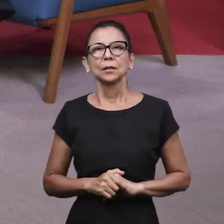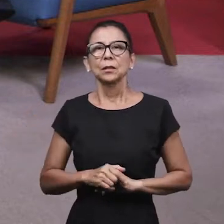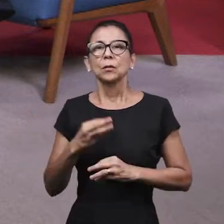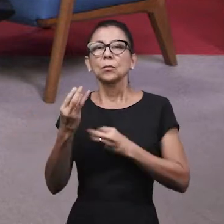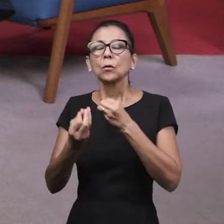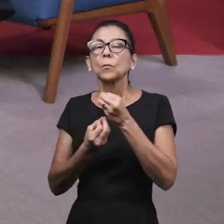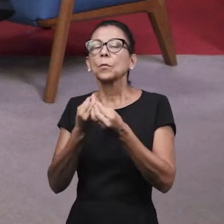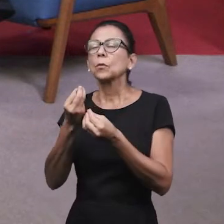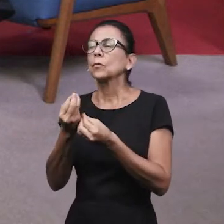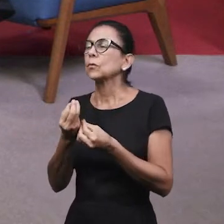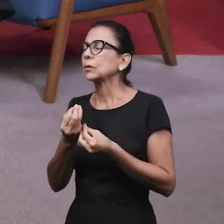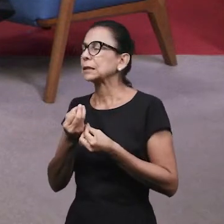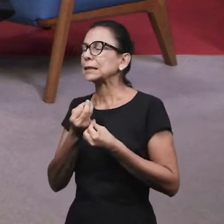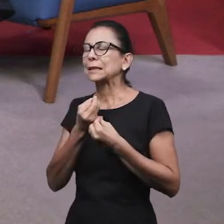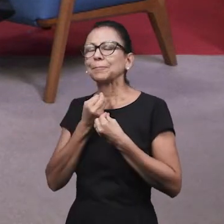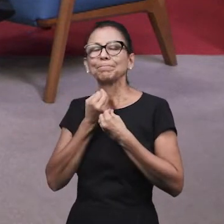Comment